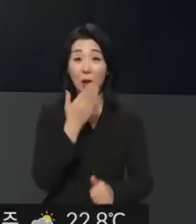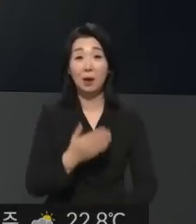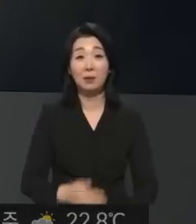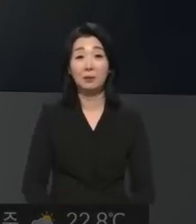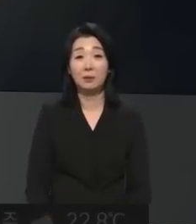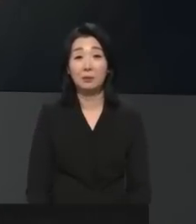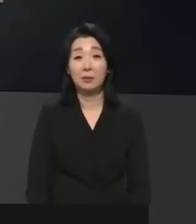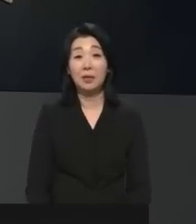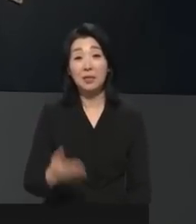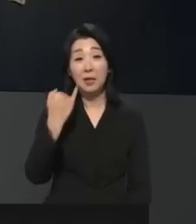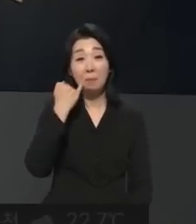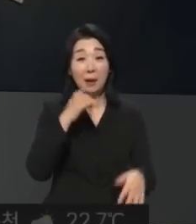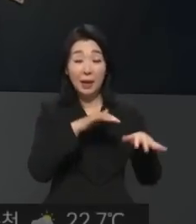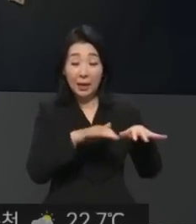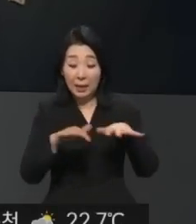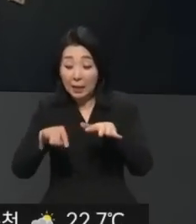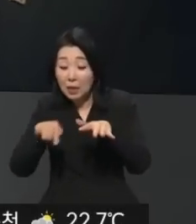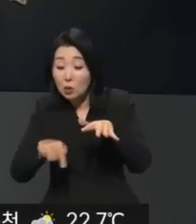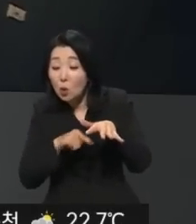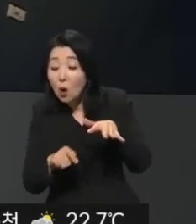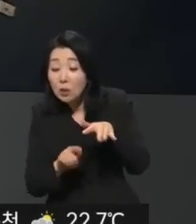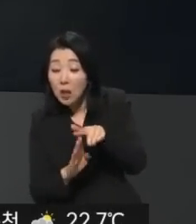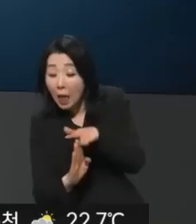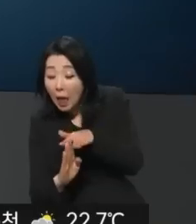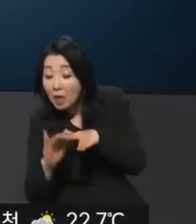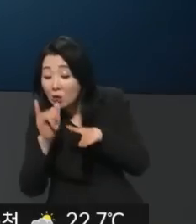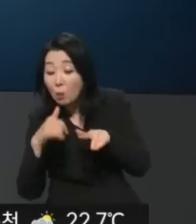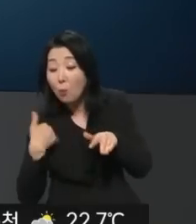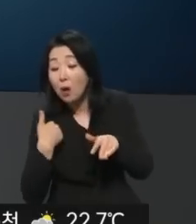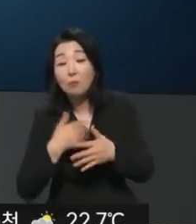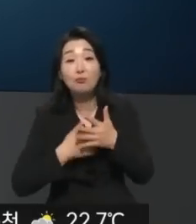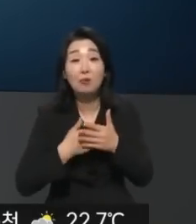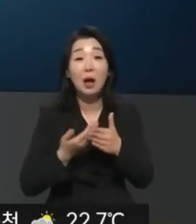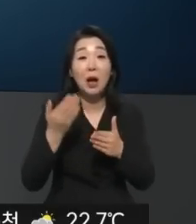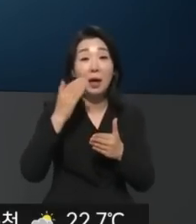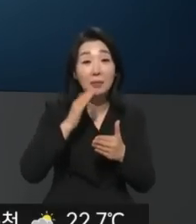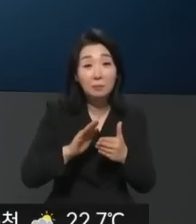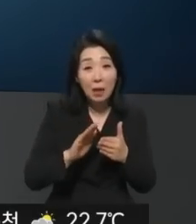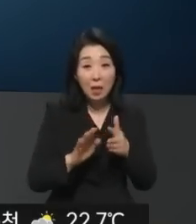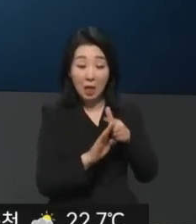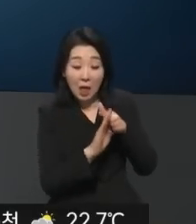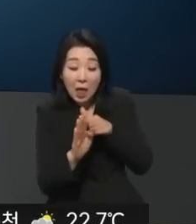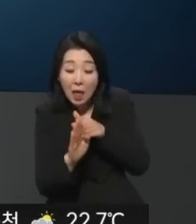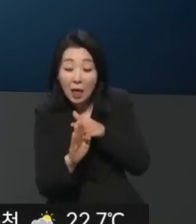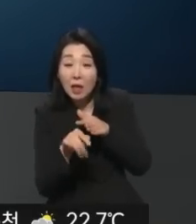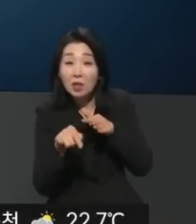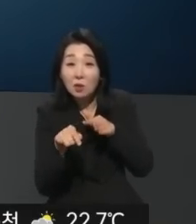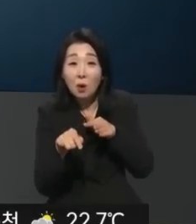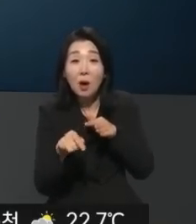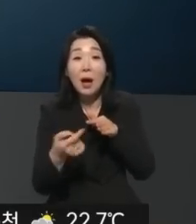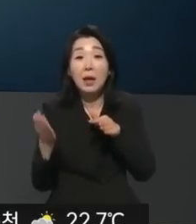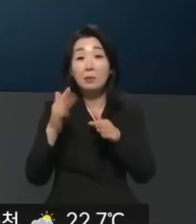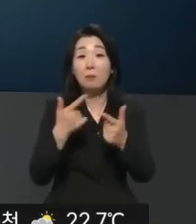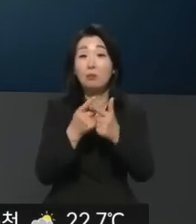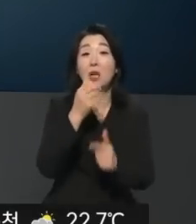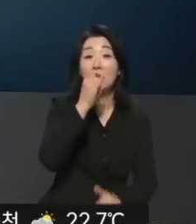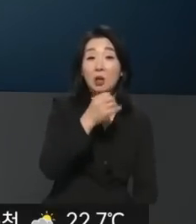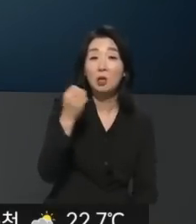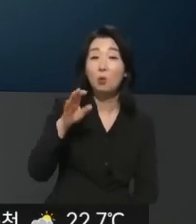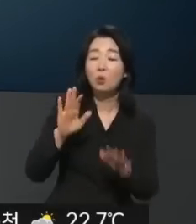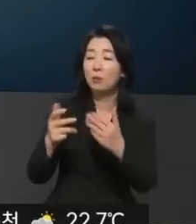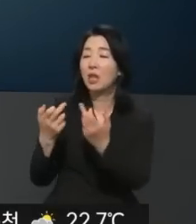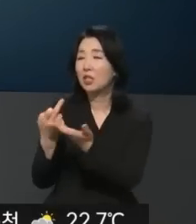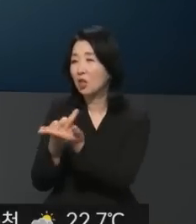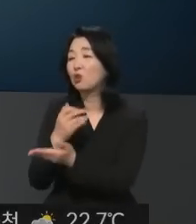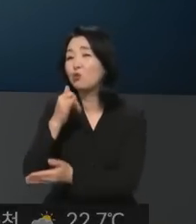점입니다. 예전에는 바닷속 어디에 있는지 몰라서 불안했던 전략 핵 잠수함, 이제는 부산에 있구나 또는 이번에는